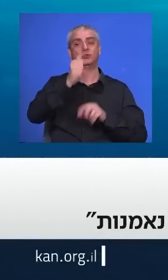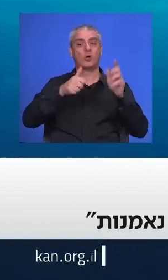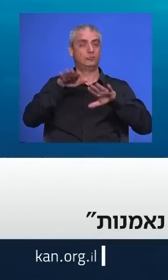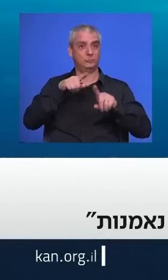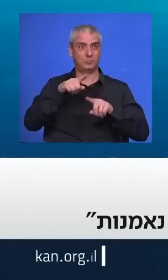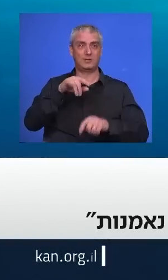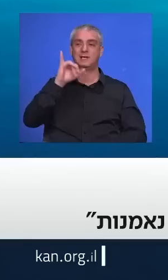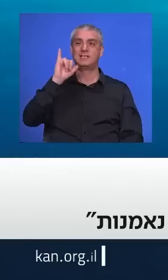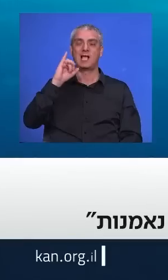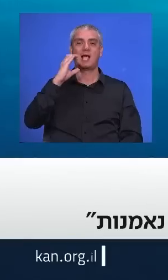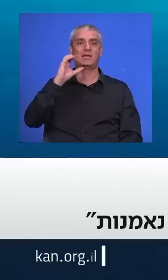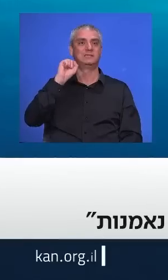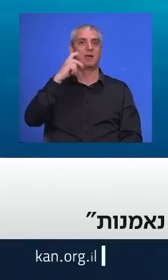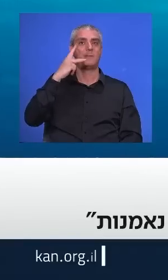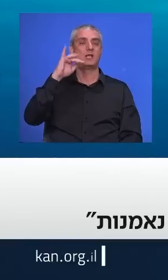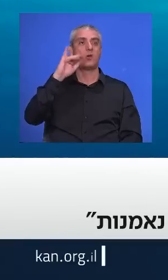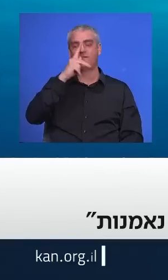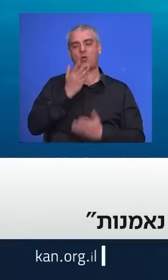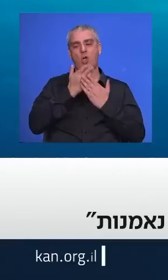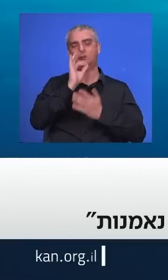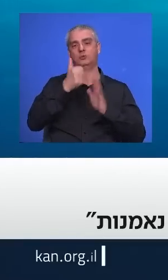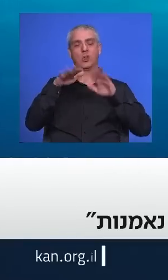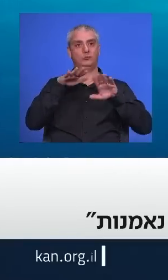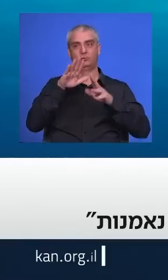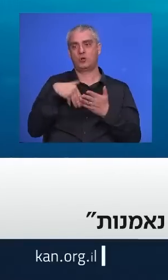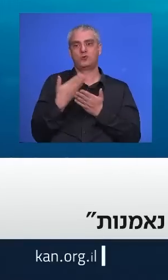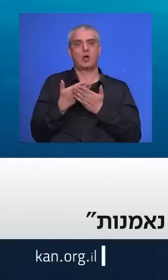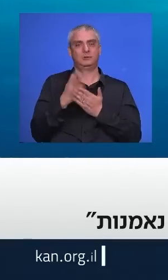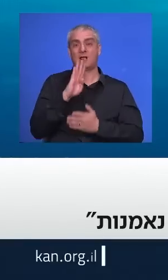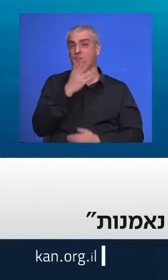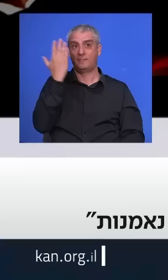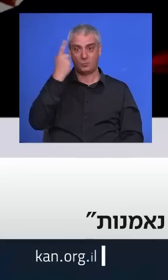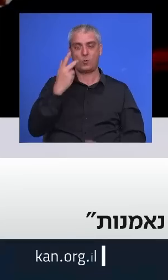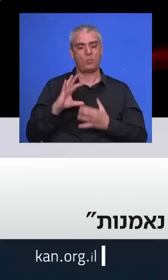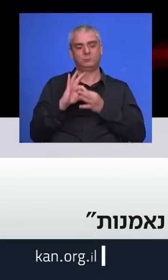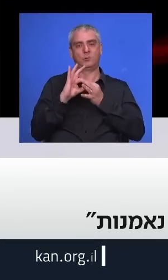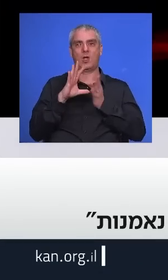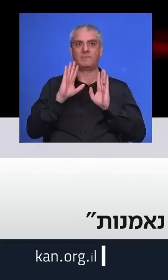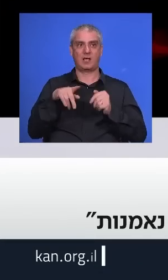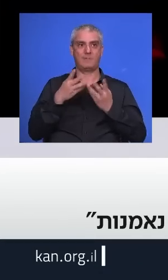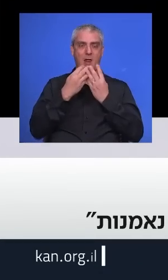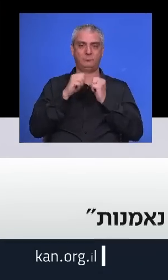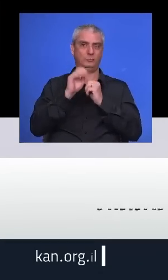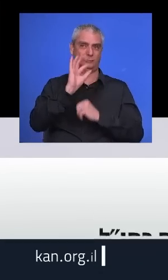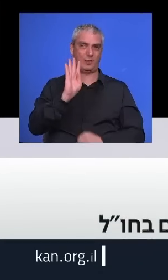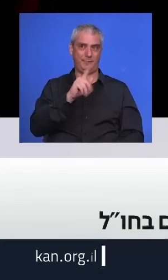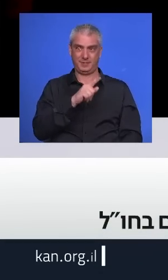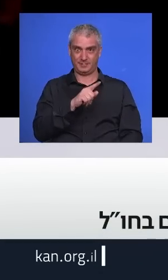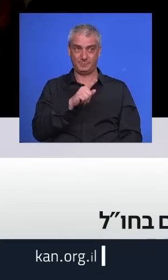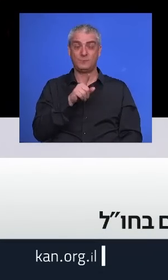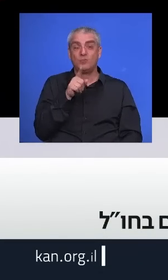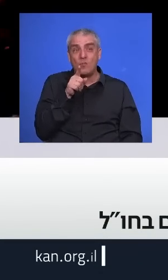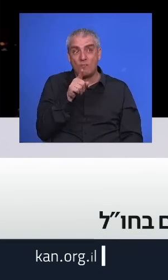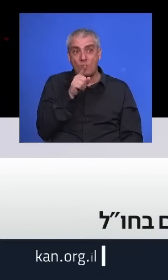יאיר קספריוס, עוזר של ראש הממשלה, יועץ לבנימין נתניהו, הוא נחשב מקורב גם למשפחת נתניהו, והוא